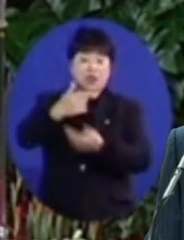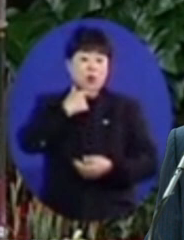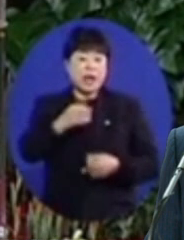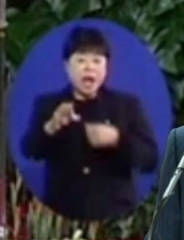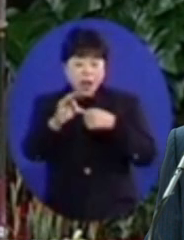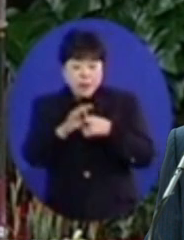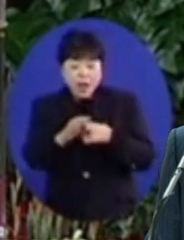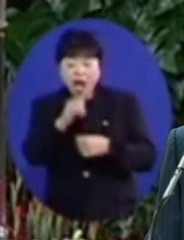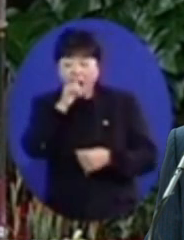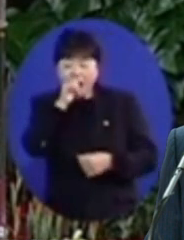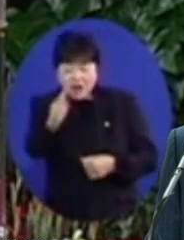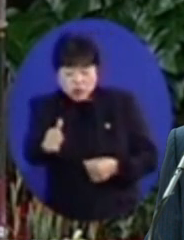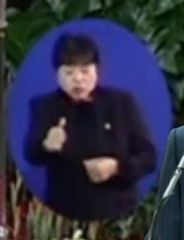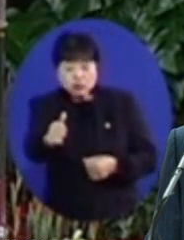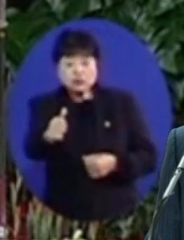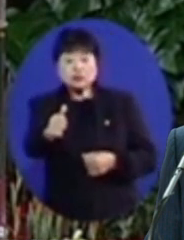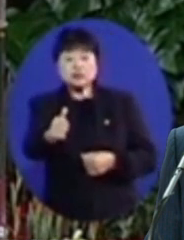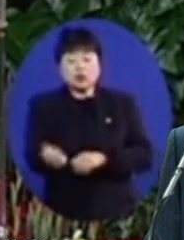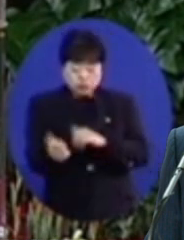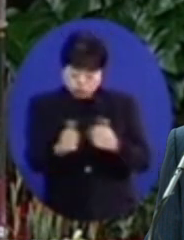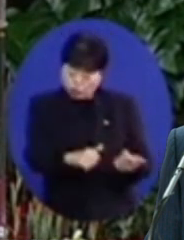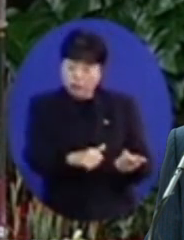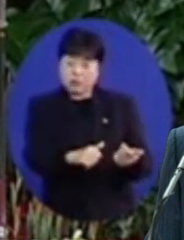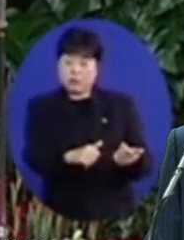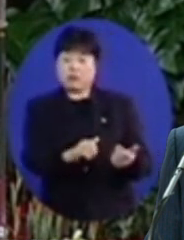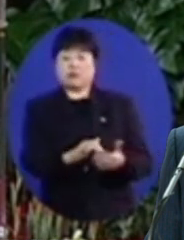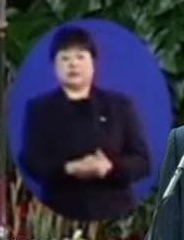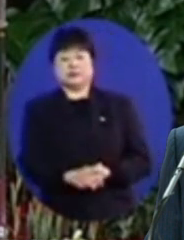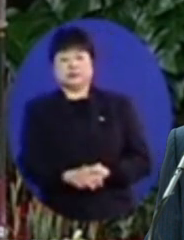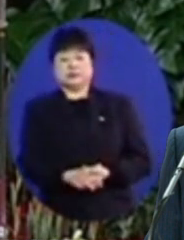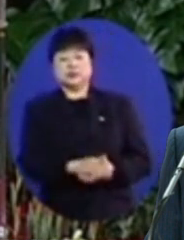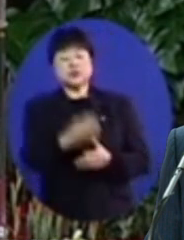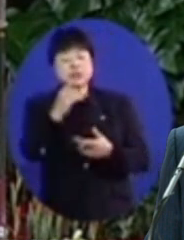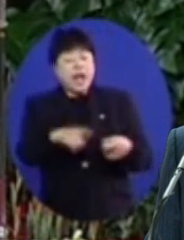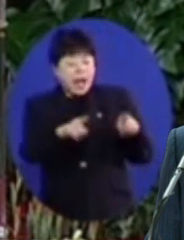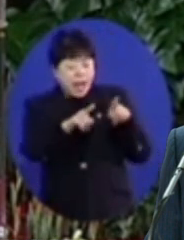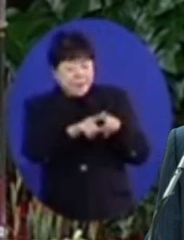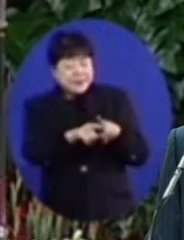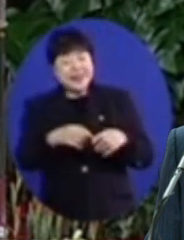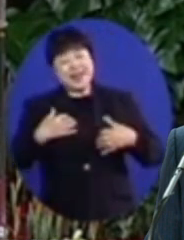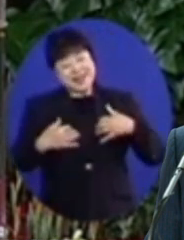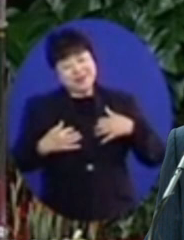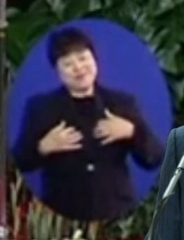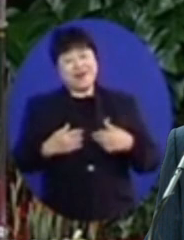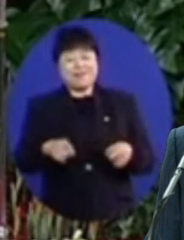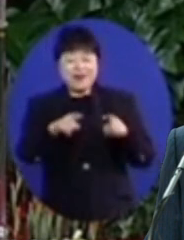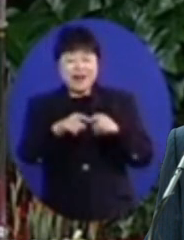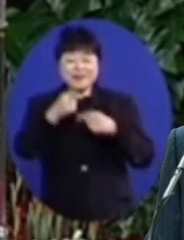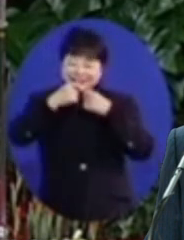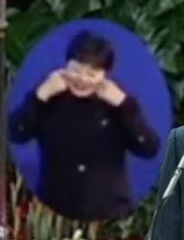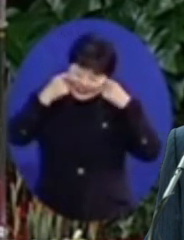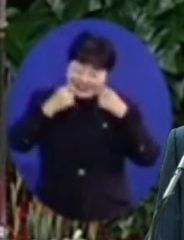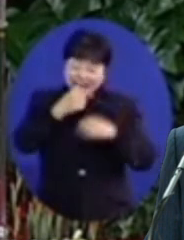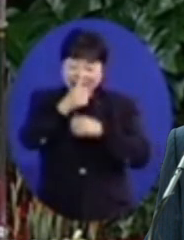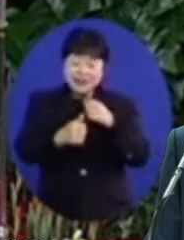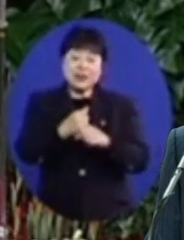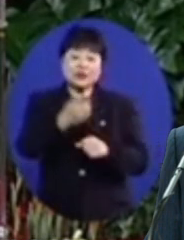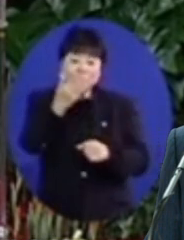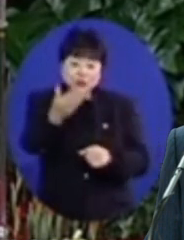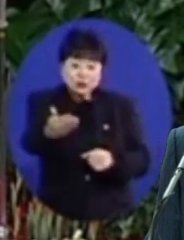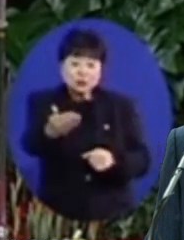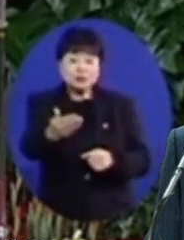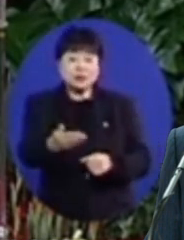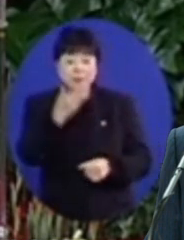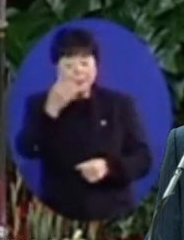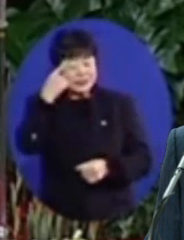원하면 결국엔 죽는 것입니다 우리는 함께 기뻐하고 함께 즐기도록 하나님 만드는 것입니다